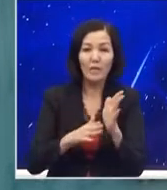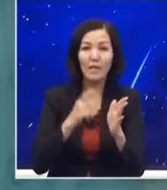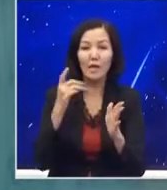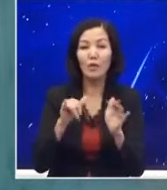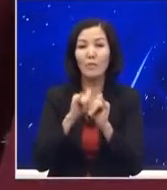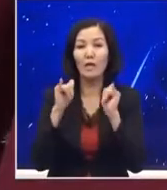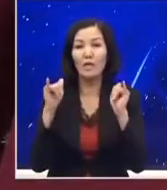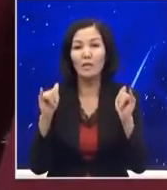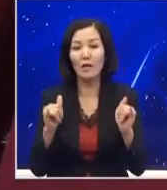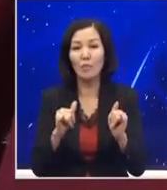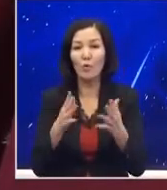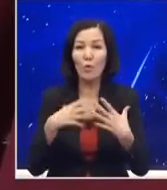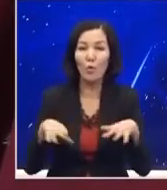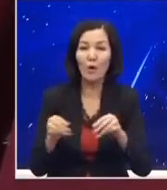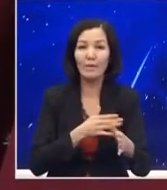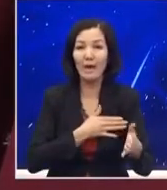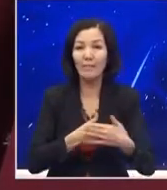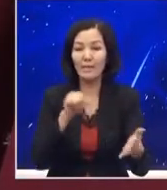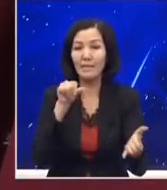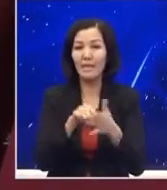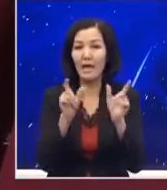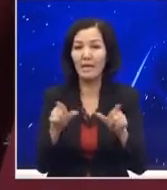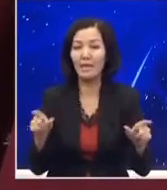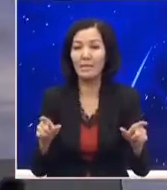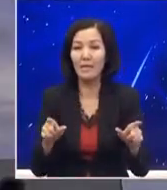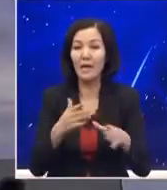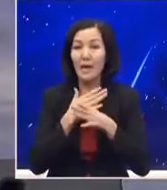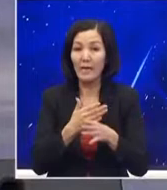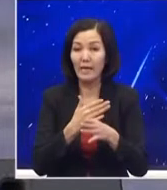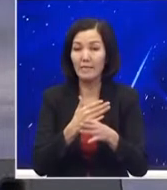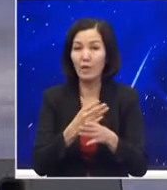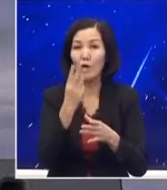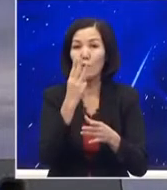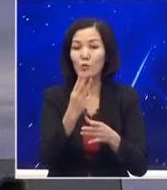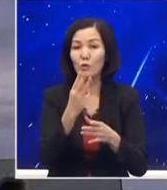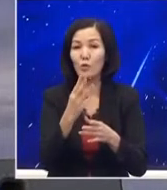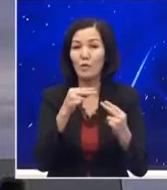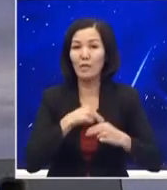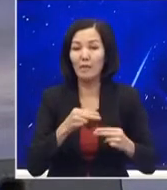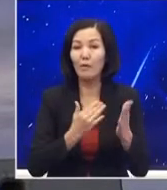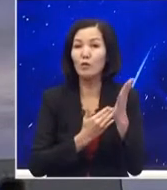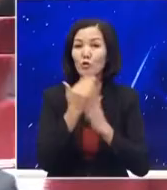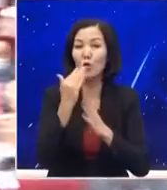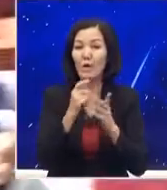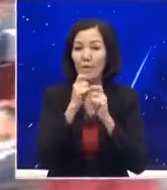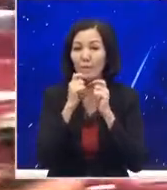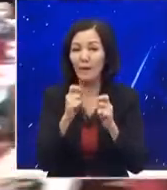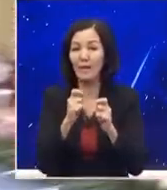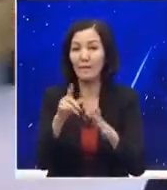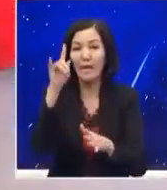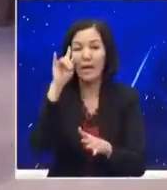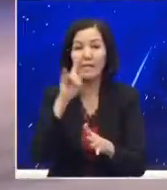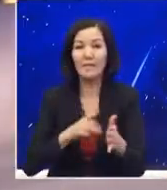дамуы, қоғамдық өміріне белсене атсалысқан азаматтардың арқасы. Үшеуінің бүгін еңбегі жоғары бағаланып, Қазақстан